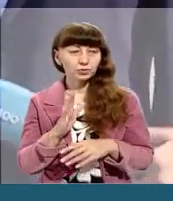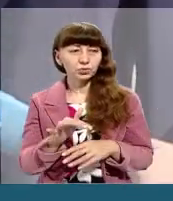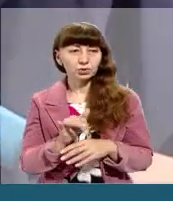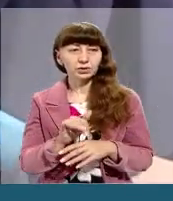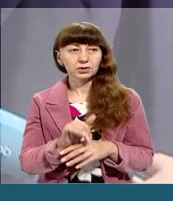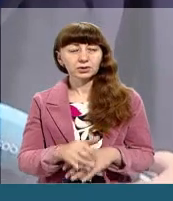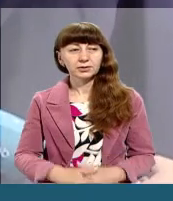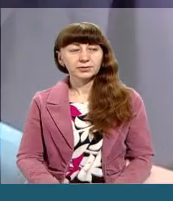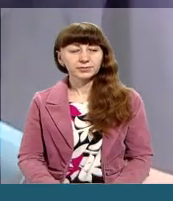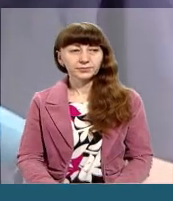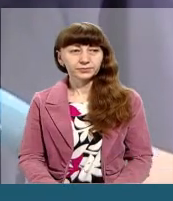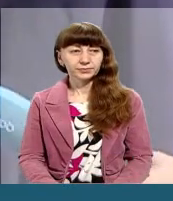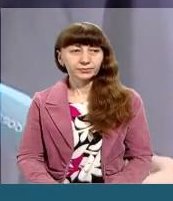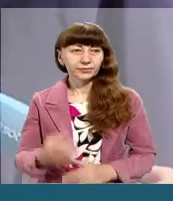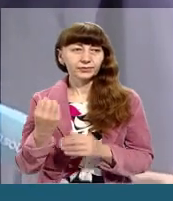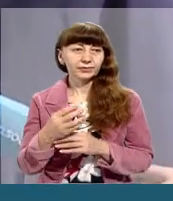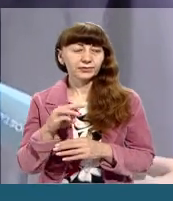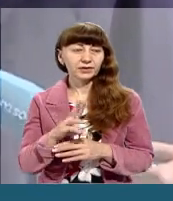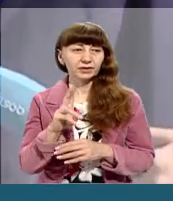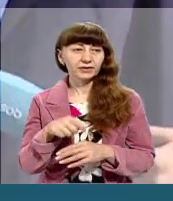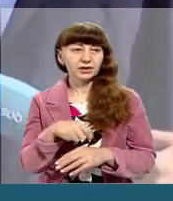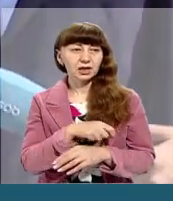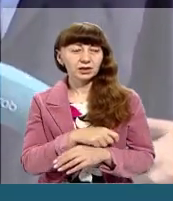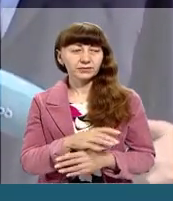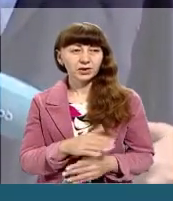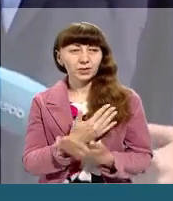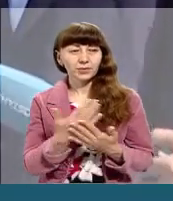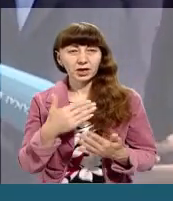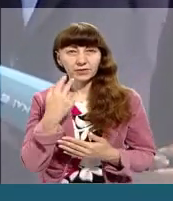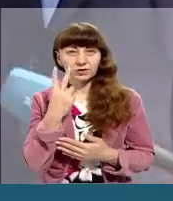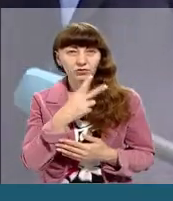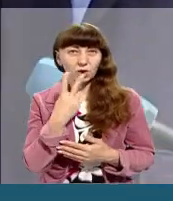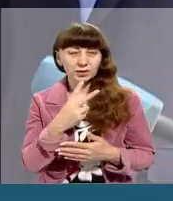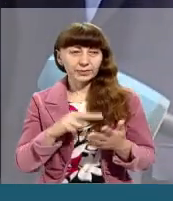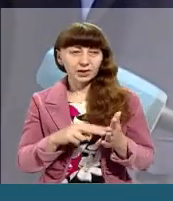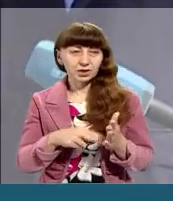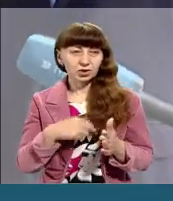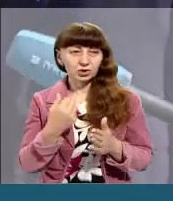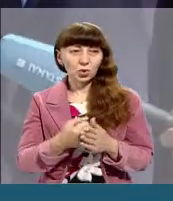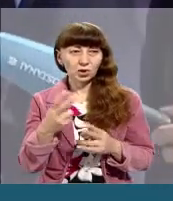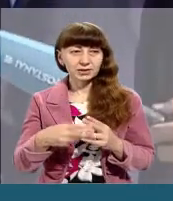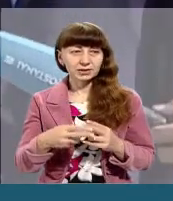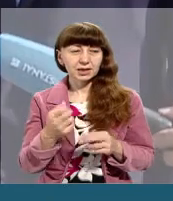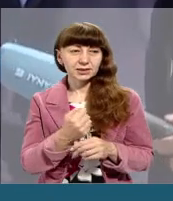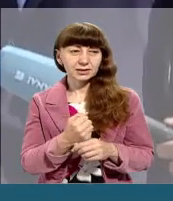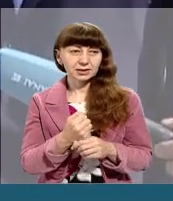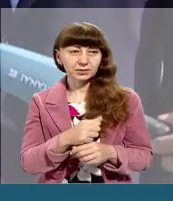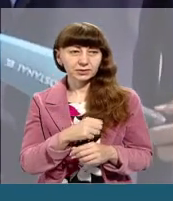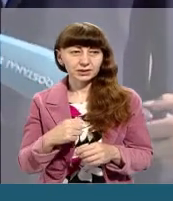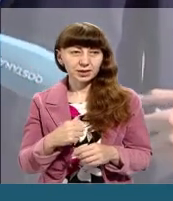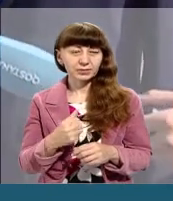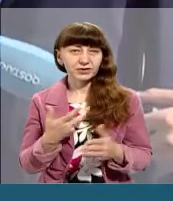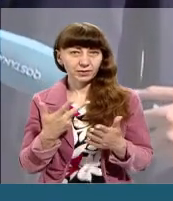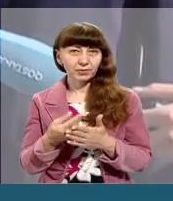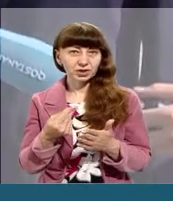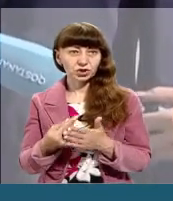фирма. 15 тысяч квадратов. Мы здесь говорим, что двухгодичный проект, но мы говорим, до конца года сделайте 15 тысяч, мы с вами рассчитаемся,